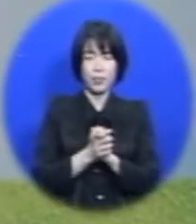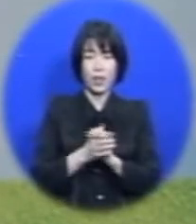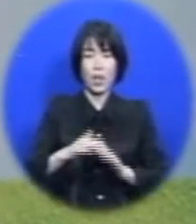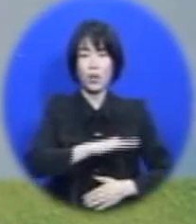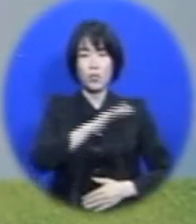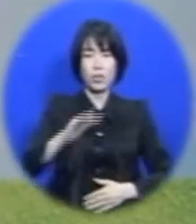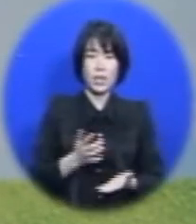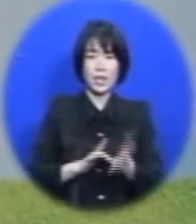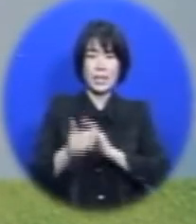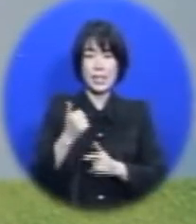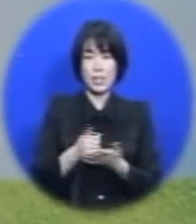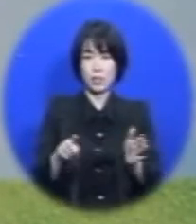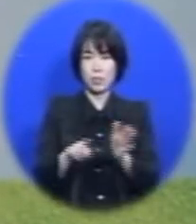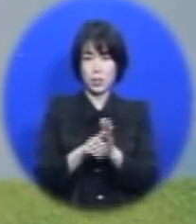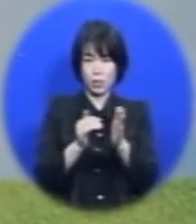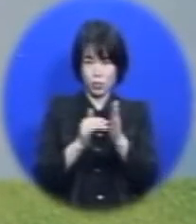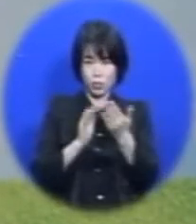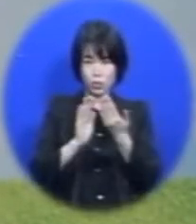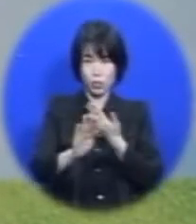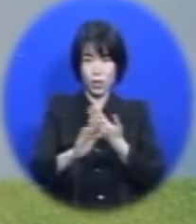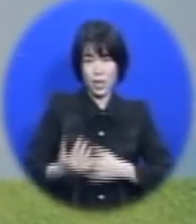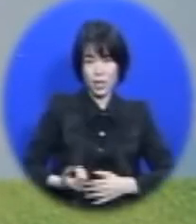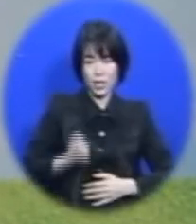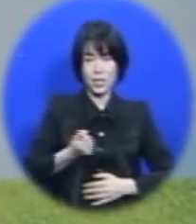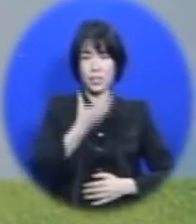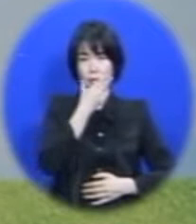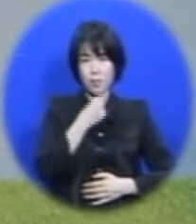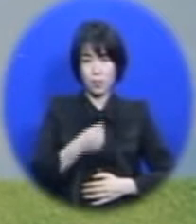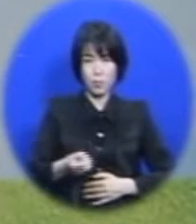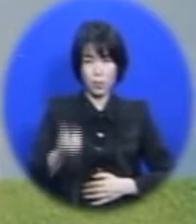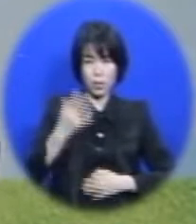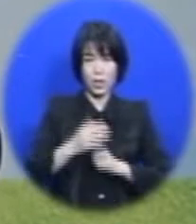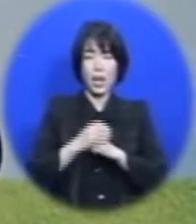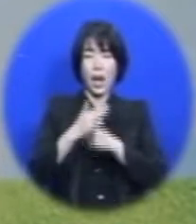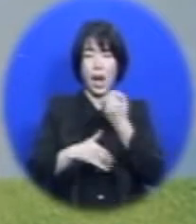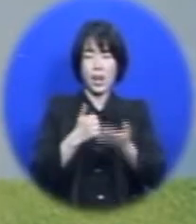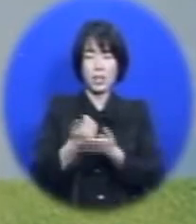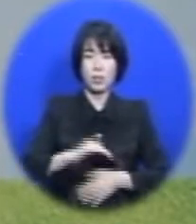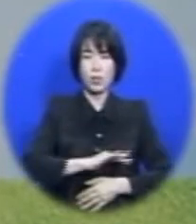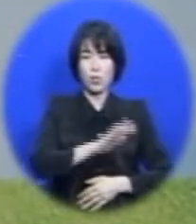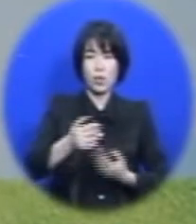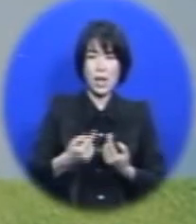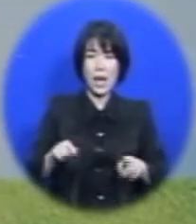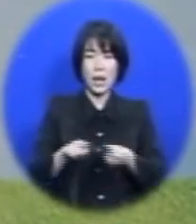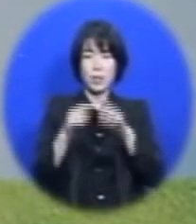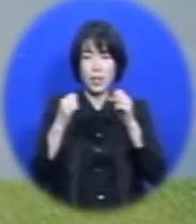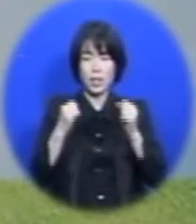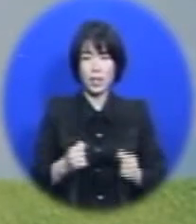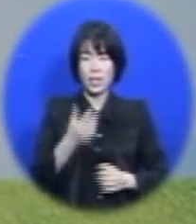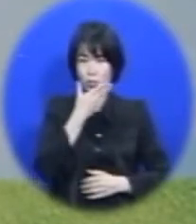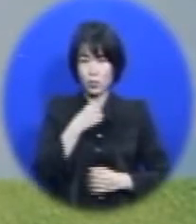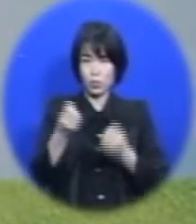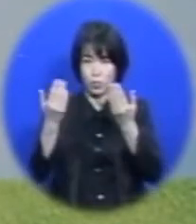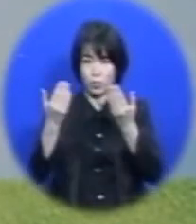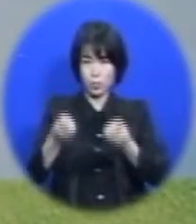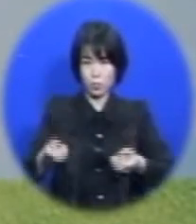우리가 예수 믿고 난 다음에 누리는 축복이 바로 하나님이 우리와 함께 계시는 축복을 받은